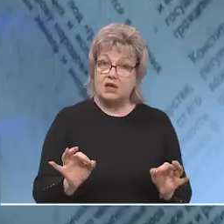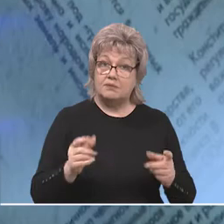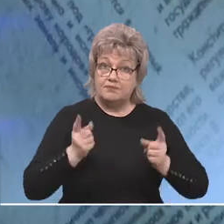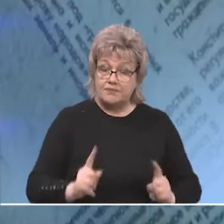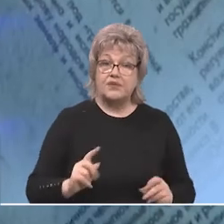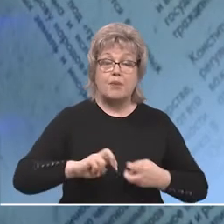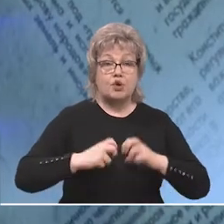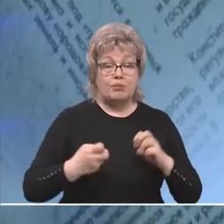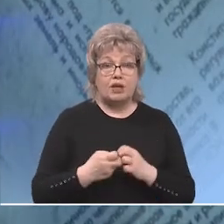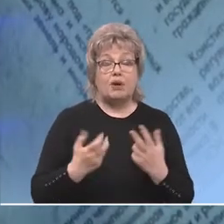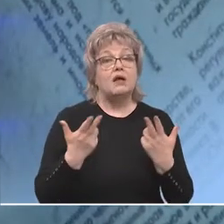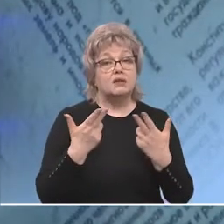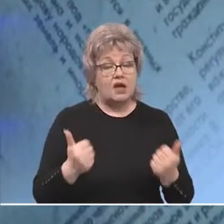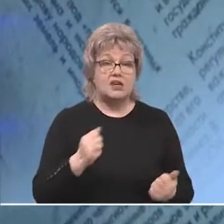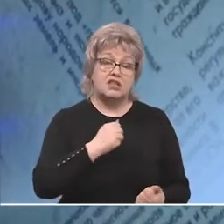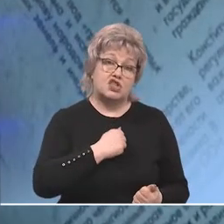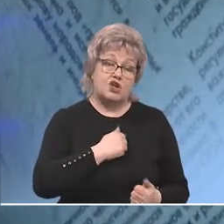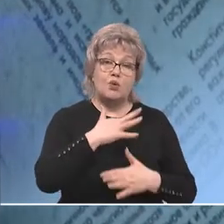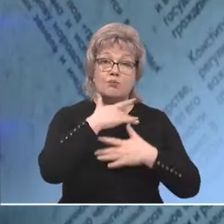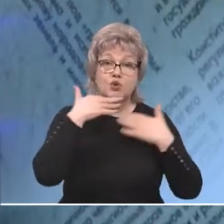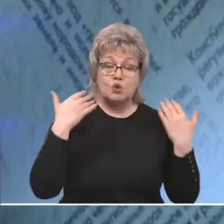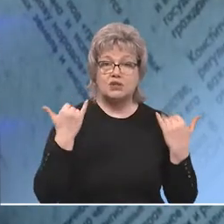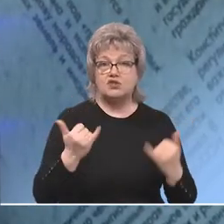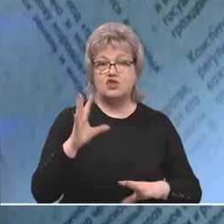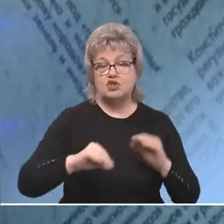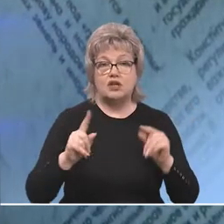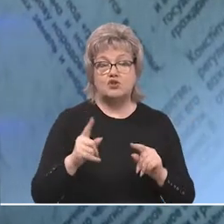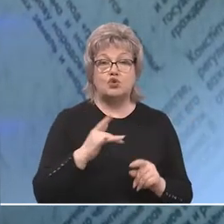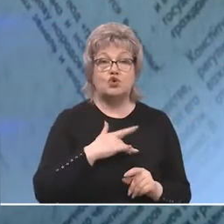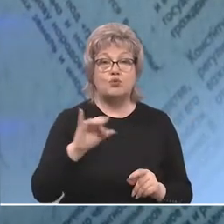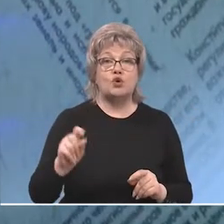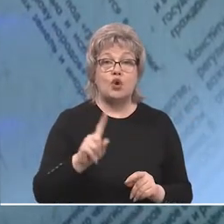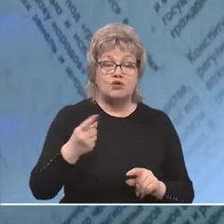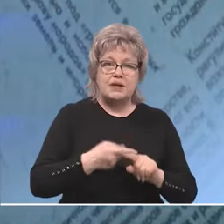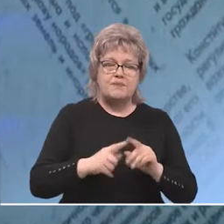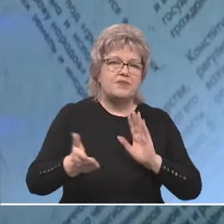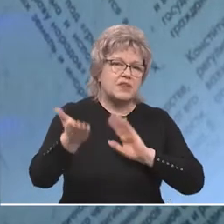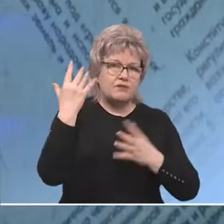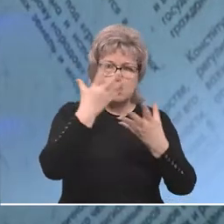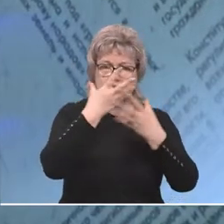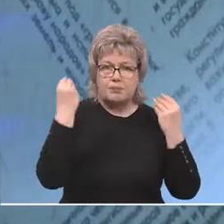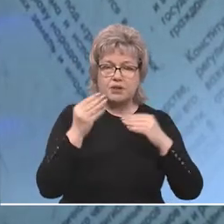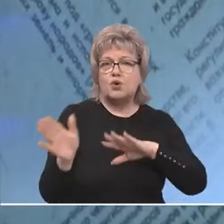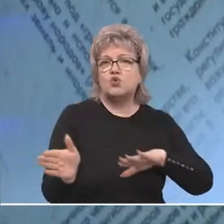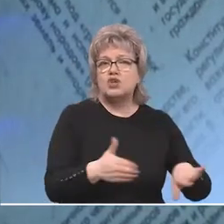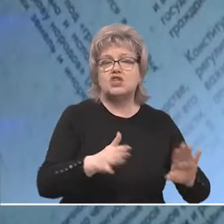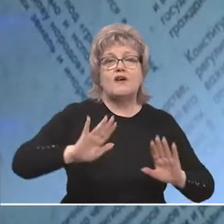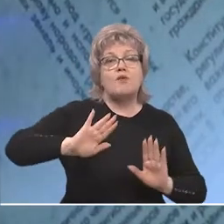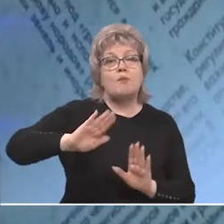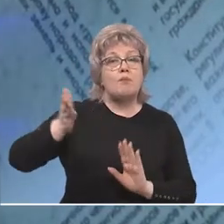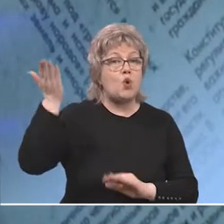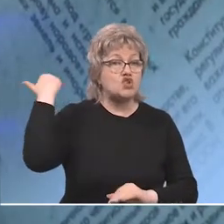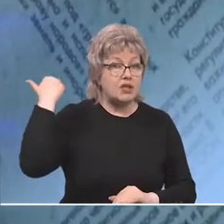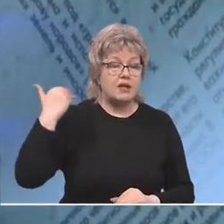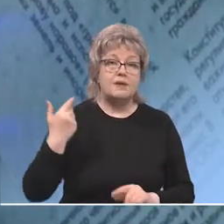давно? Отвечая на этот вопрос, да, к сожалению, многие сейчас считают, что туберкулез – это что-то давно забытое, ушедшее далеко в прошлое,